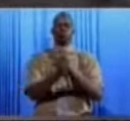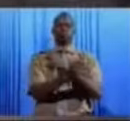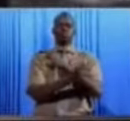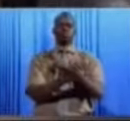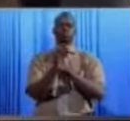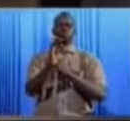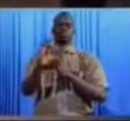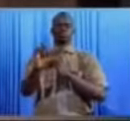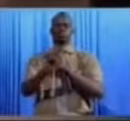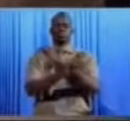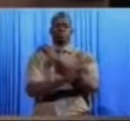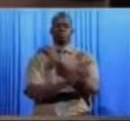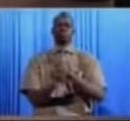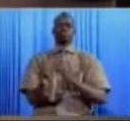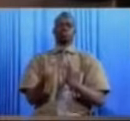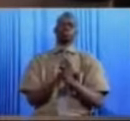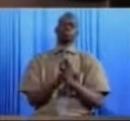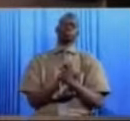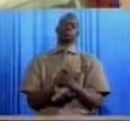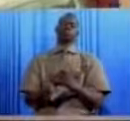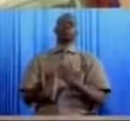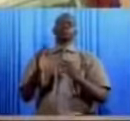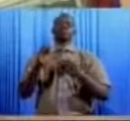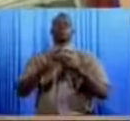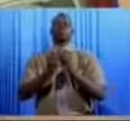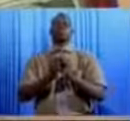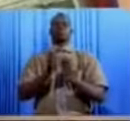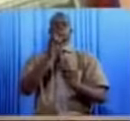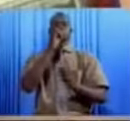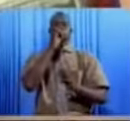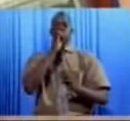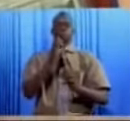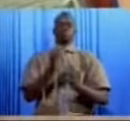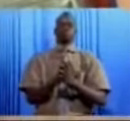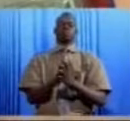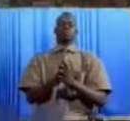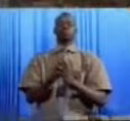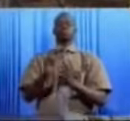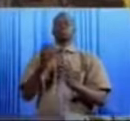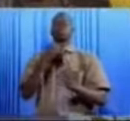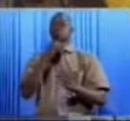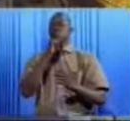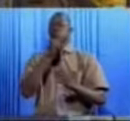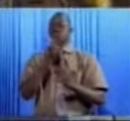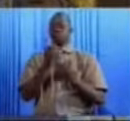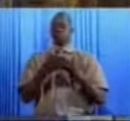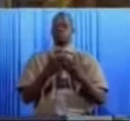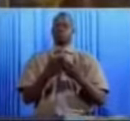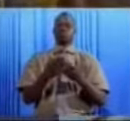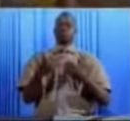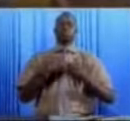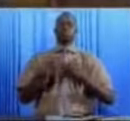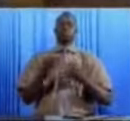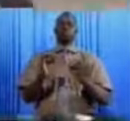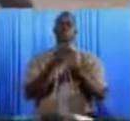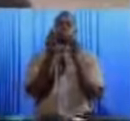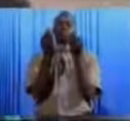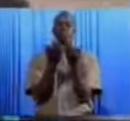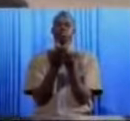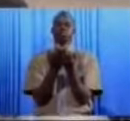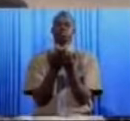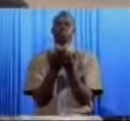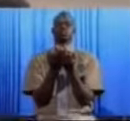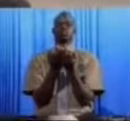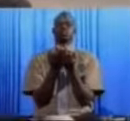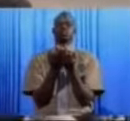adawa du fait des coupures intempestives l'heure bleue n'est pas toujours facile à avoir aussi bien à domicile qu'au borne fontaine et marie